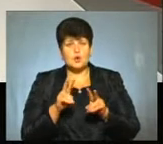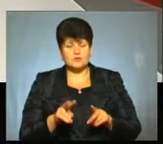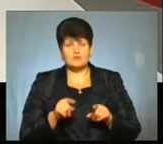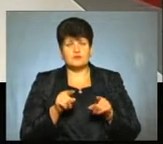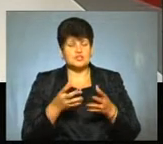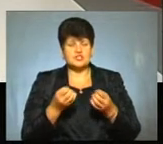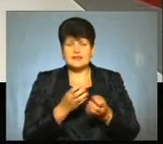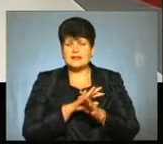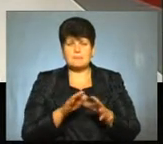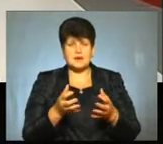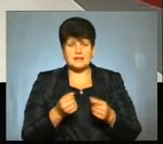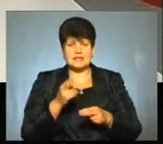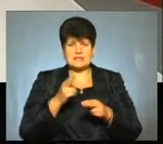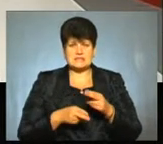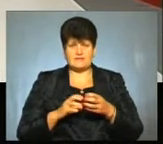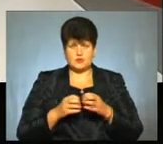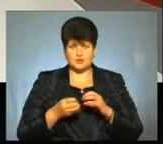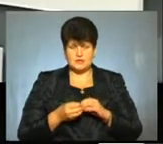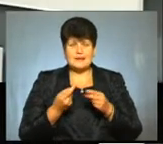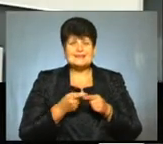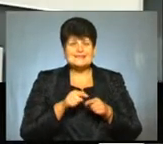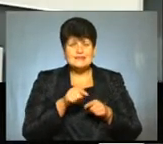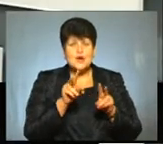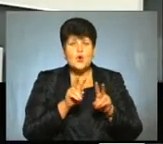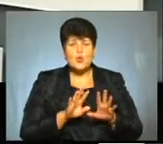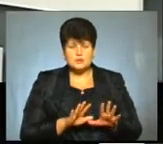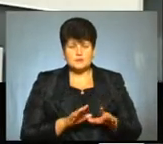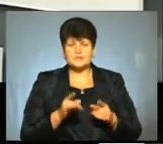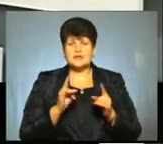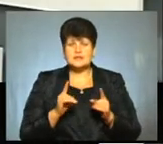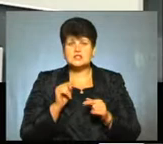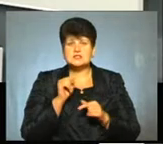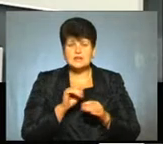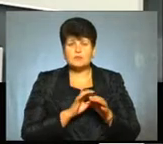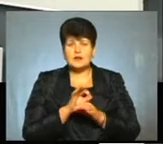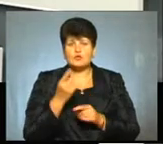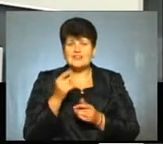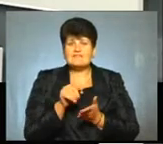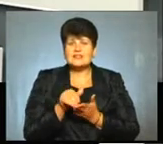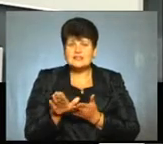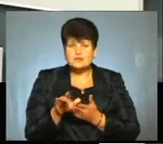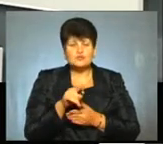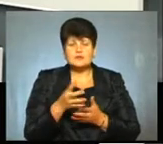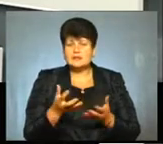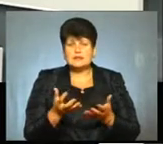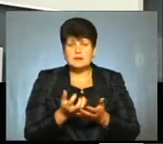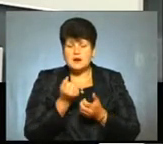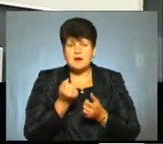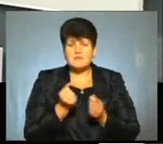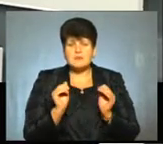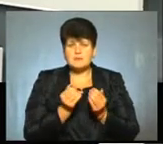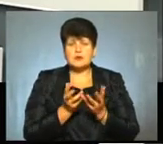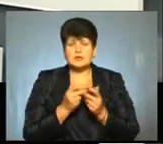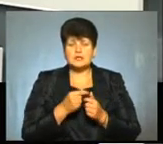Тобто вони ще по них не прийнято кінцевий результат. Ага. Тобто це розгляд. І лише, я кажу, з тих всіх проєктів лише один відхилений в зв'язку з тим, що він не набрав